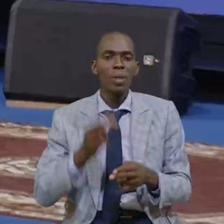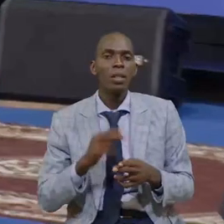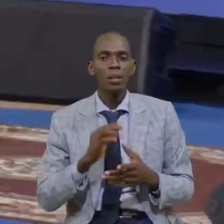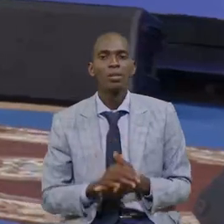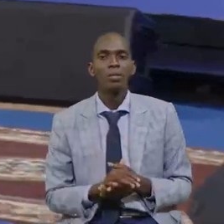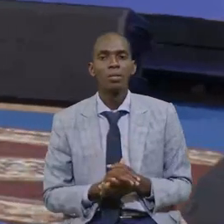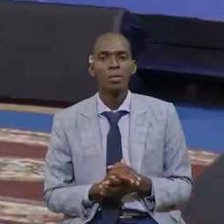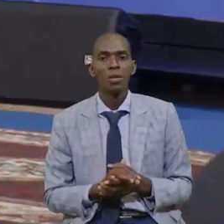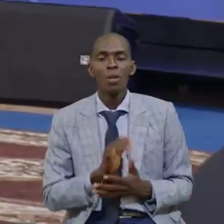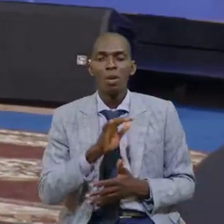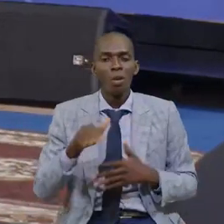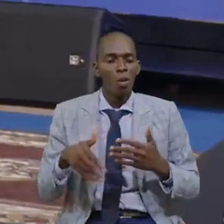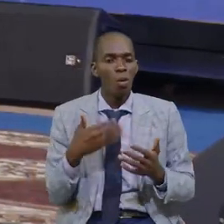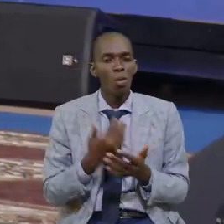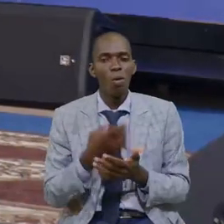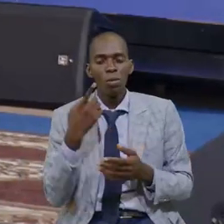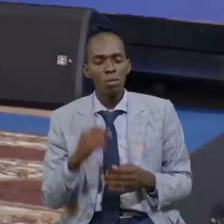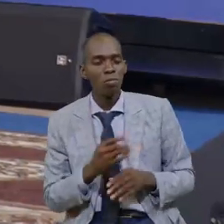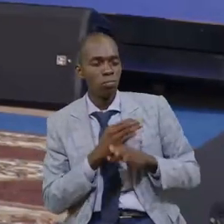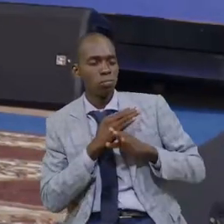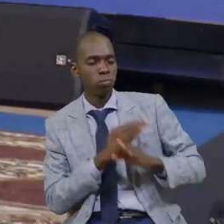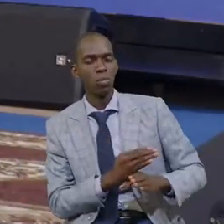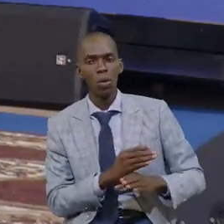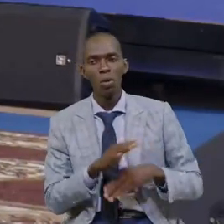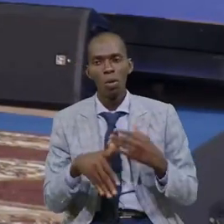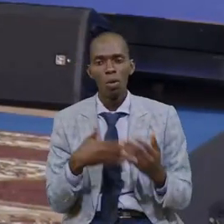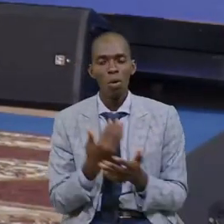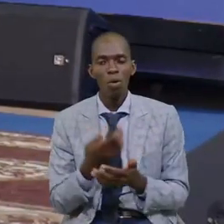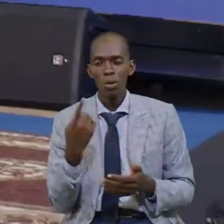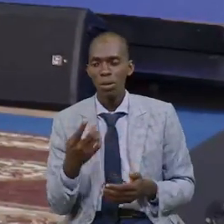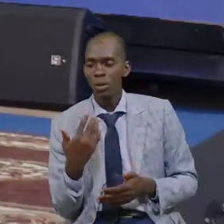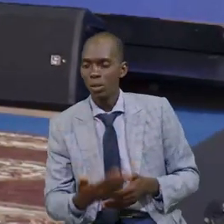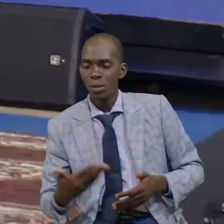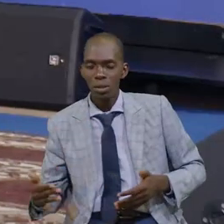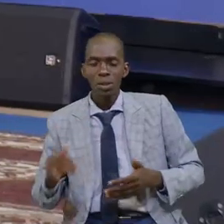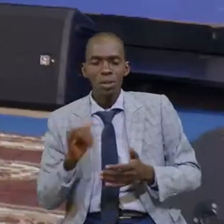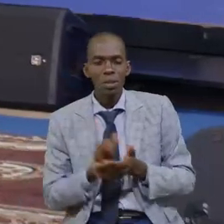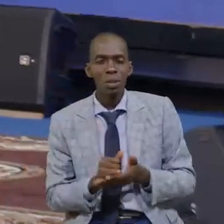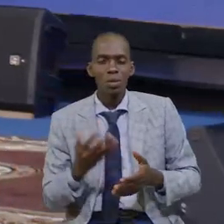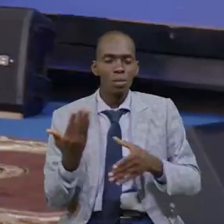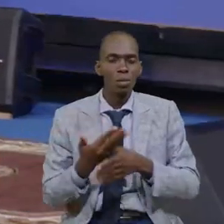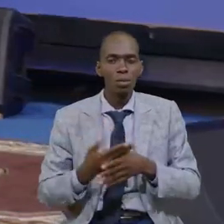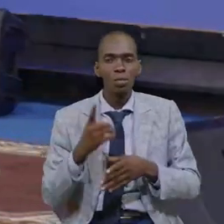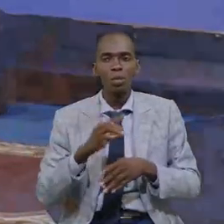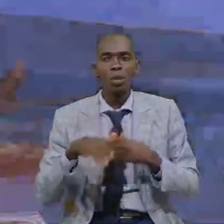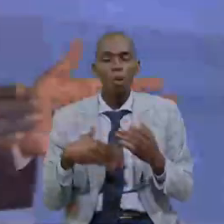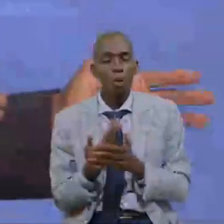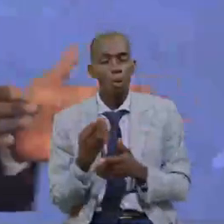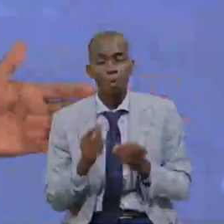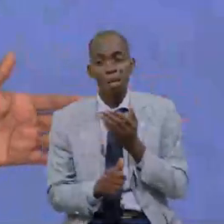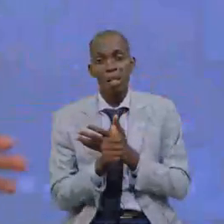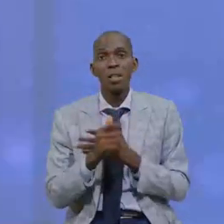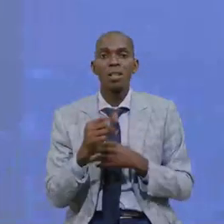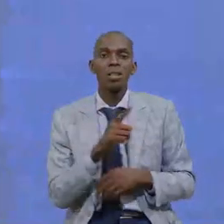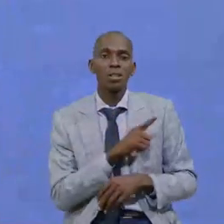de Jésus. Toutes les pierres d'achoppement, tous les dangers, le